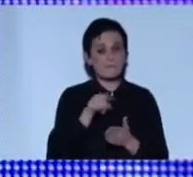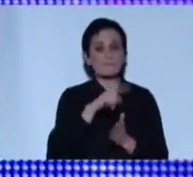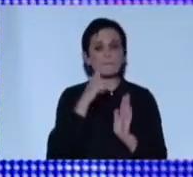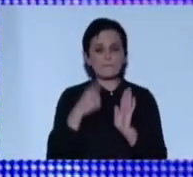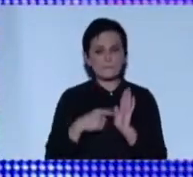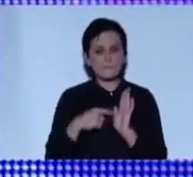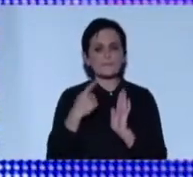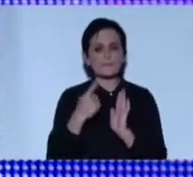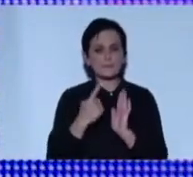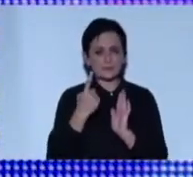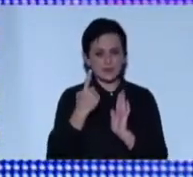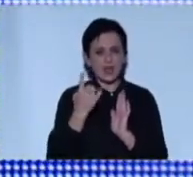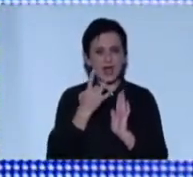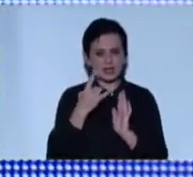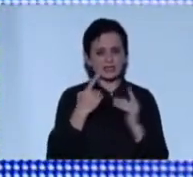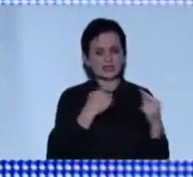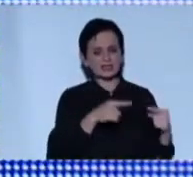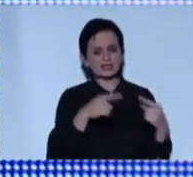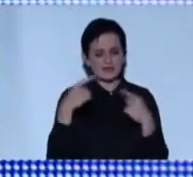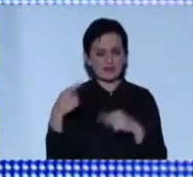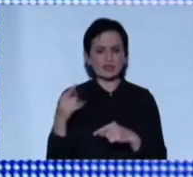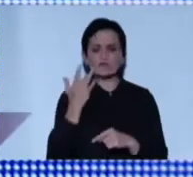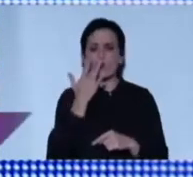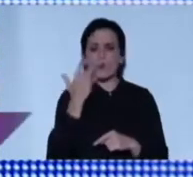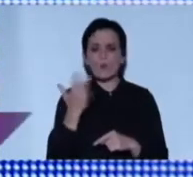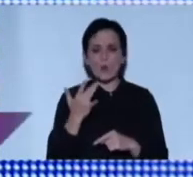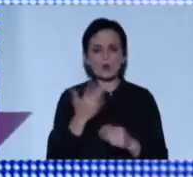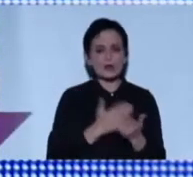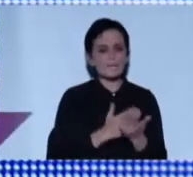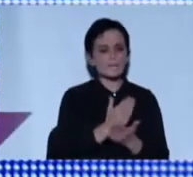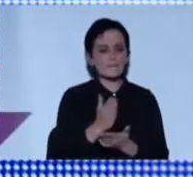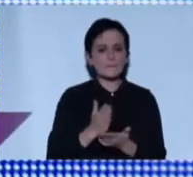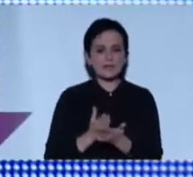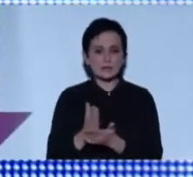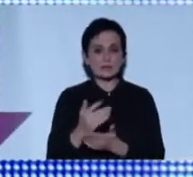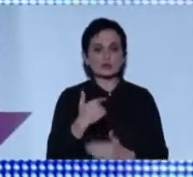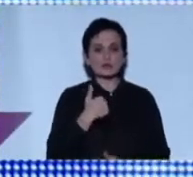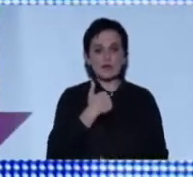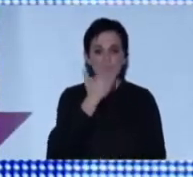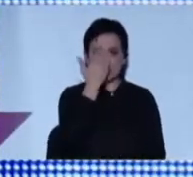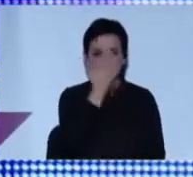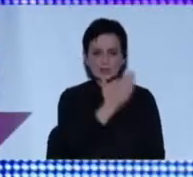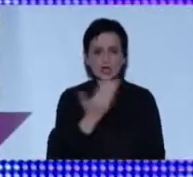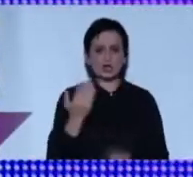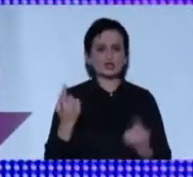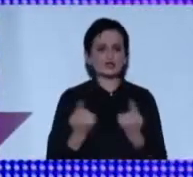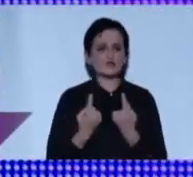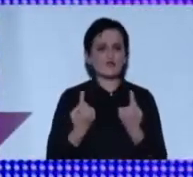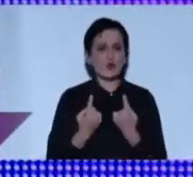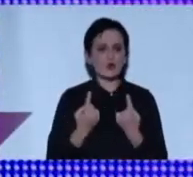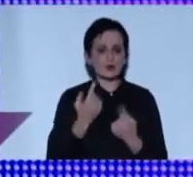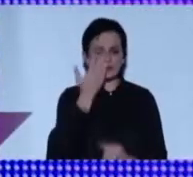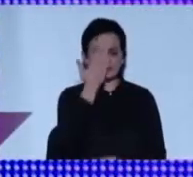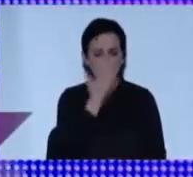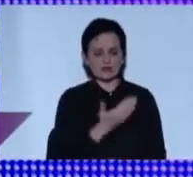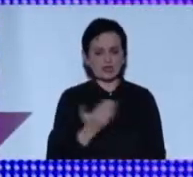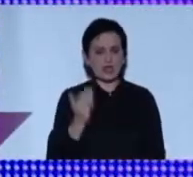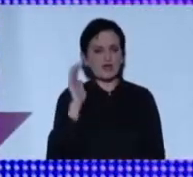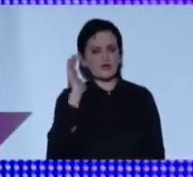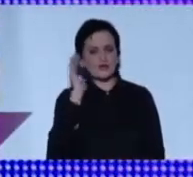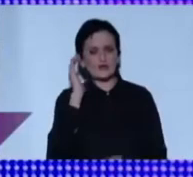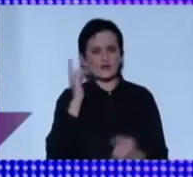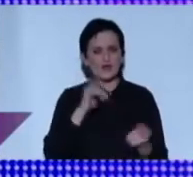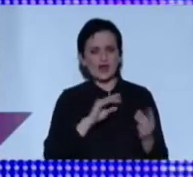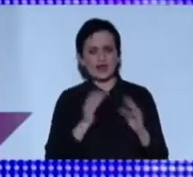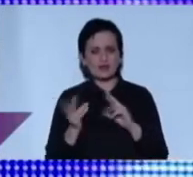კითხვაზე საერთხელ დასმულა სხვა პოლიტიკოსების მიმართ და ჩვენ ხალხი, ჩვეულებრივი ხალხი ვისმენთ მიკიბულ